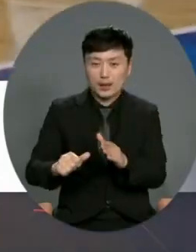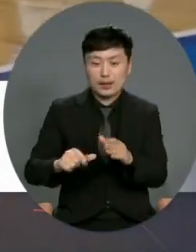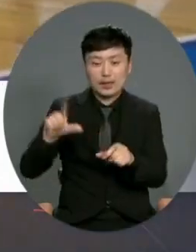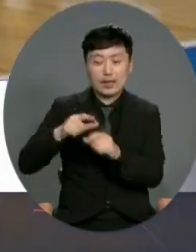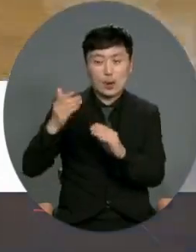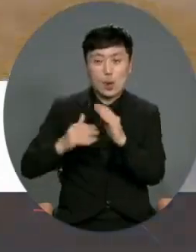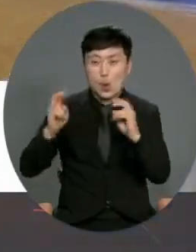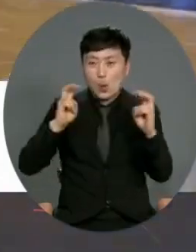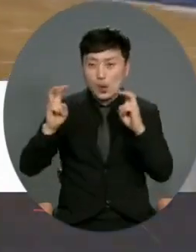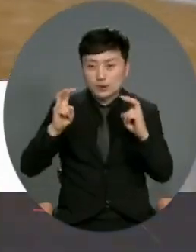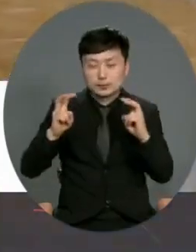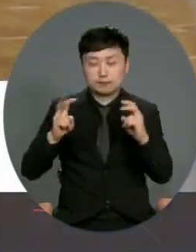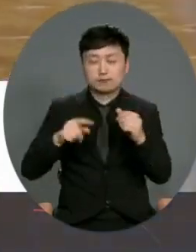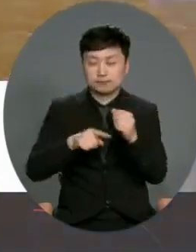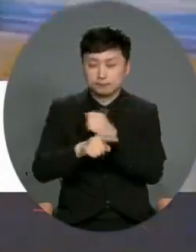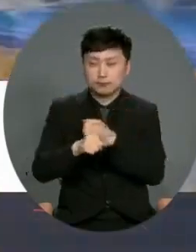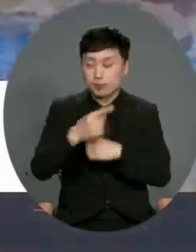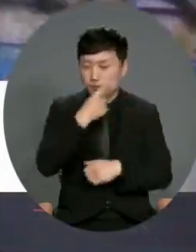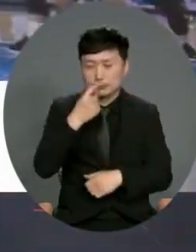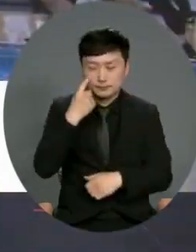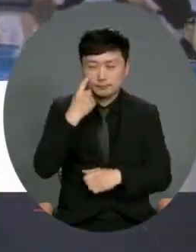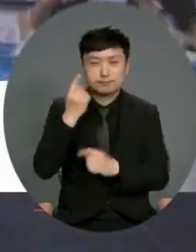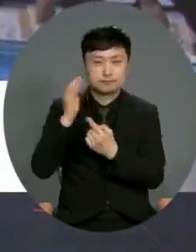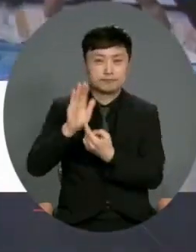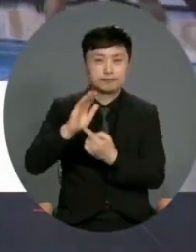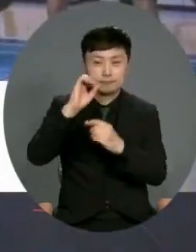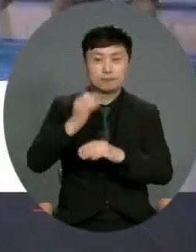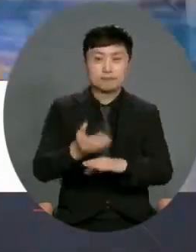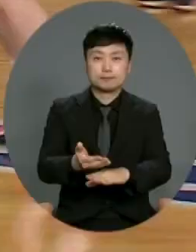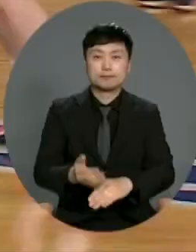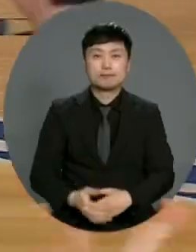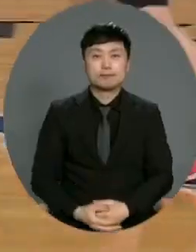시즌은 의미가 있었다는 평가를 받습니다. 서광 기자입니다.